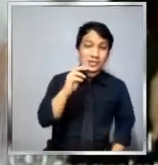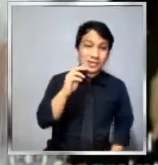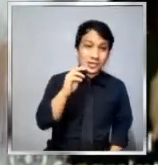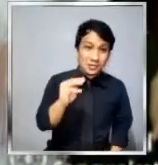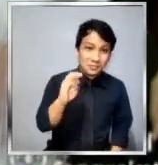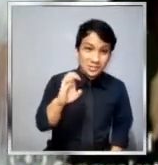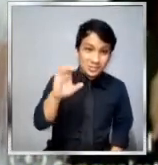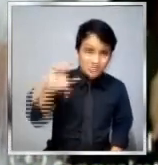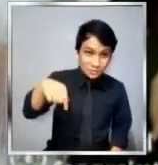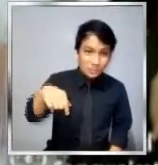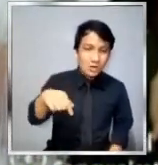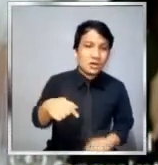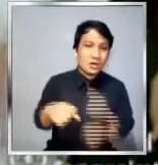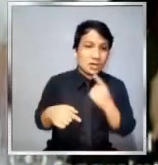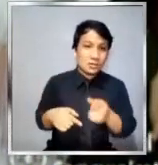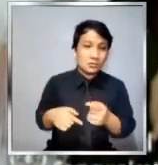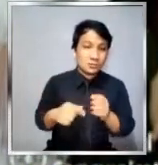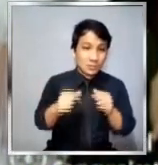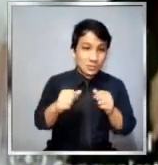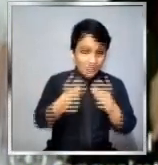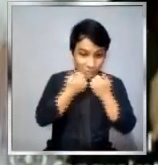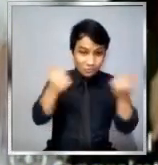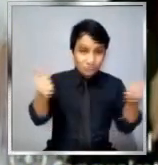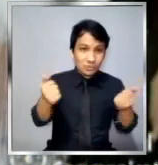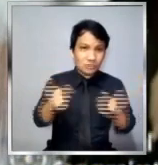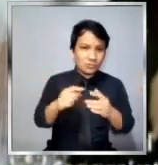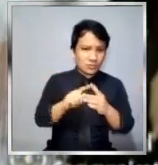to be imposed beginning